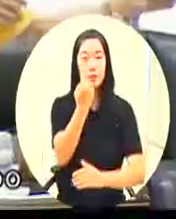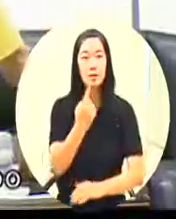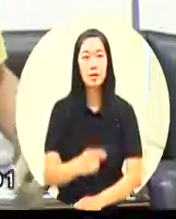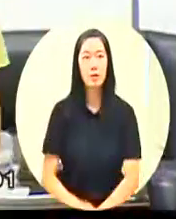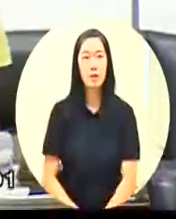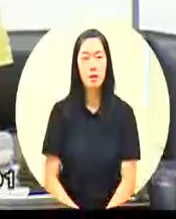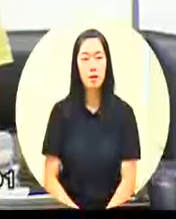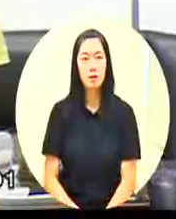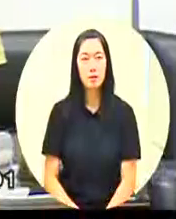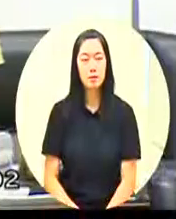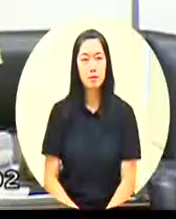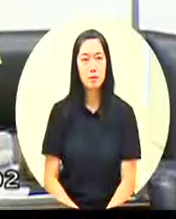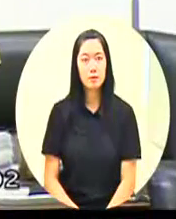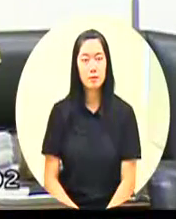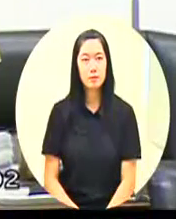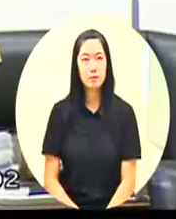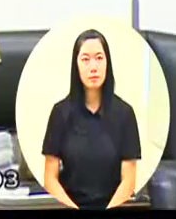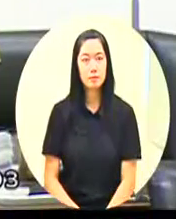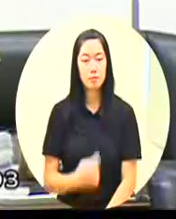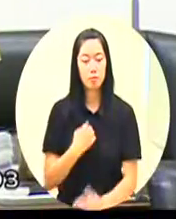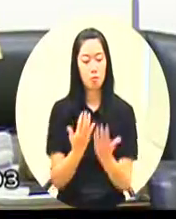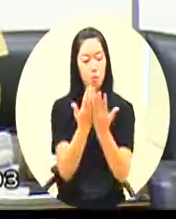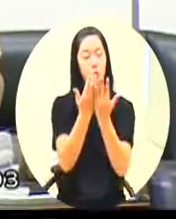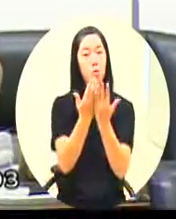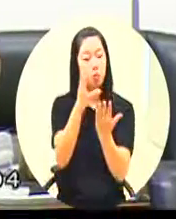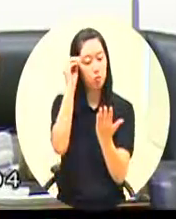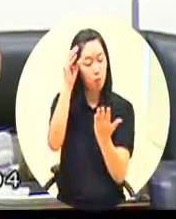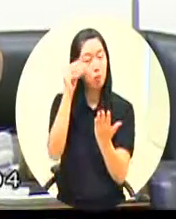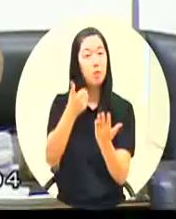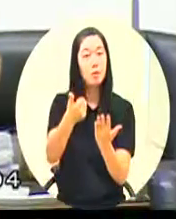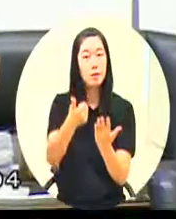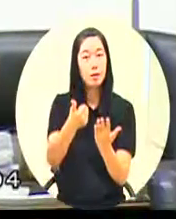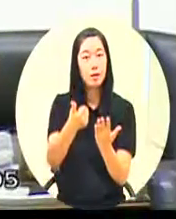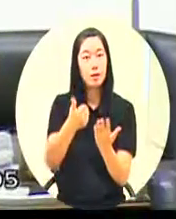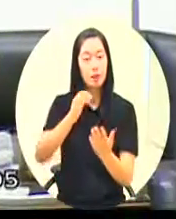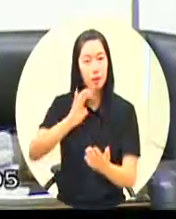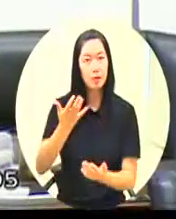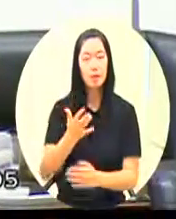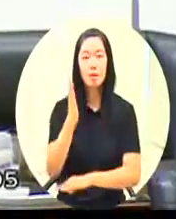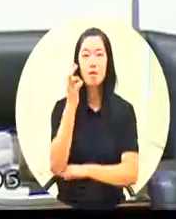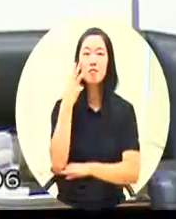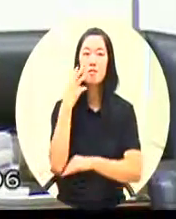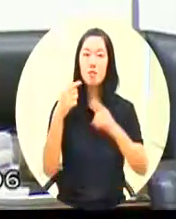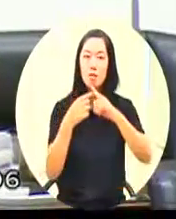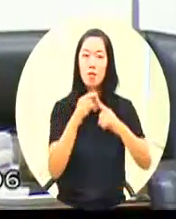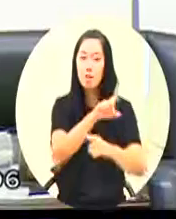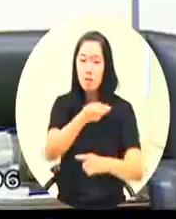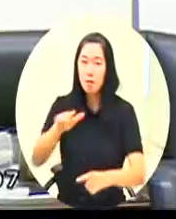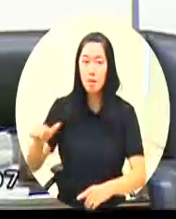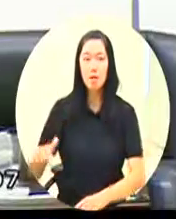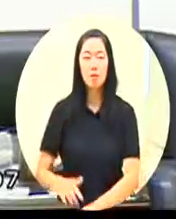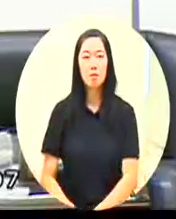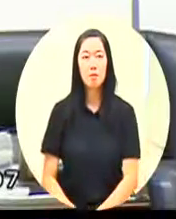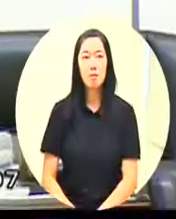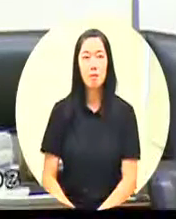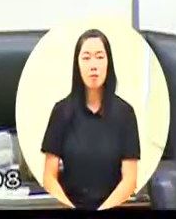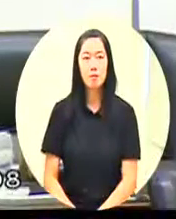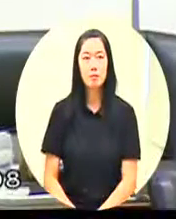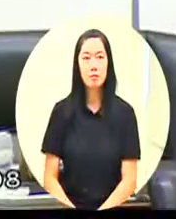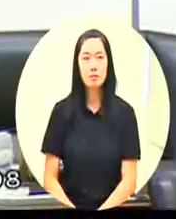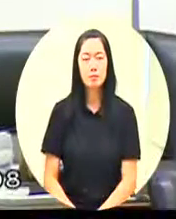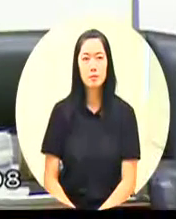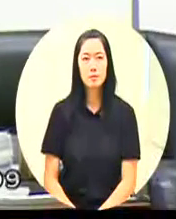的很好，但是有很多政治人物，我是潘先生讲政客，为